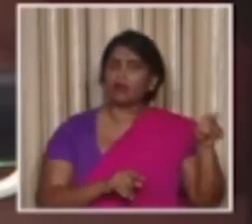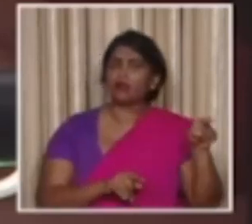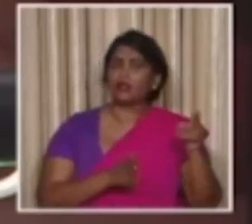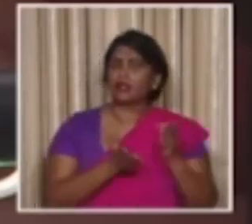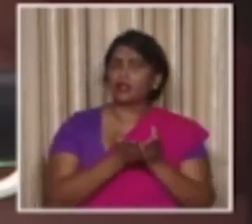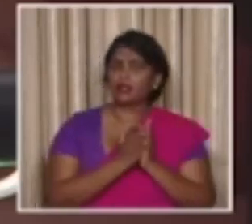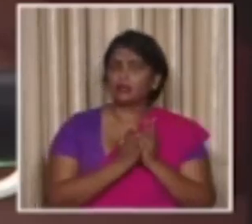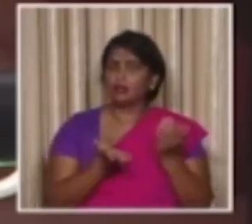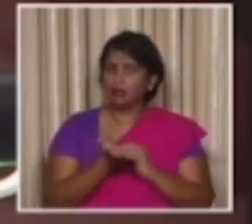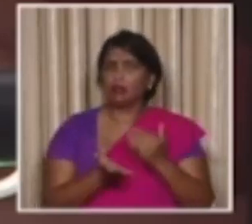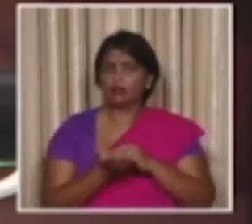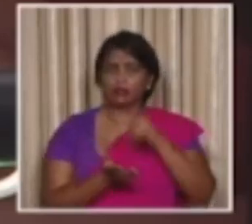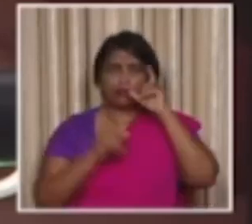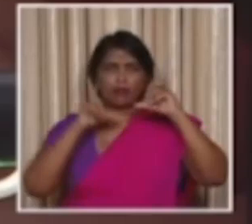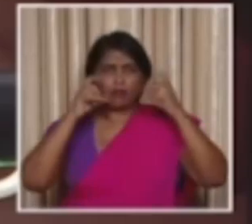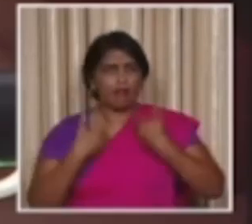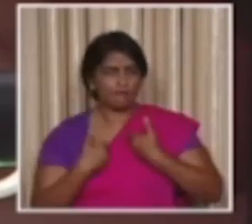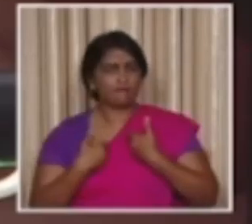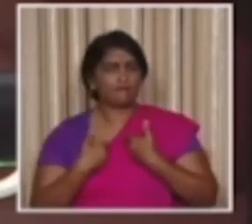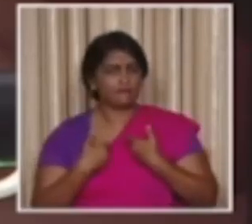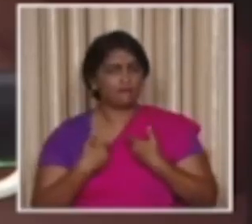මා දැක අවස්ථා ගණනාවක ඡායාරූප මාගව තිබෙනවා.